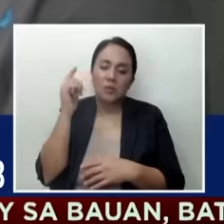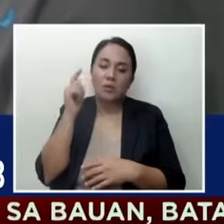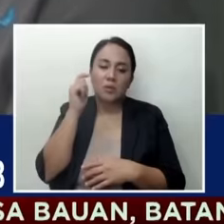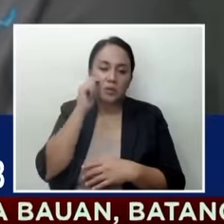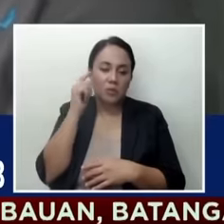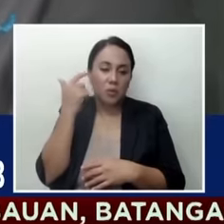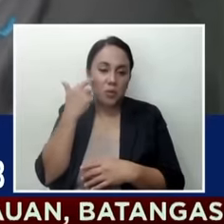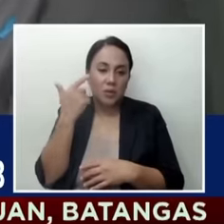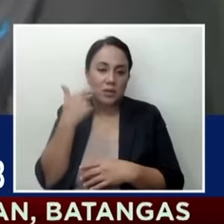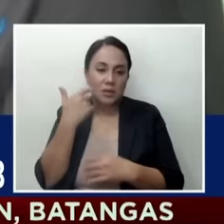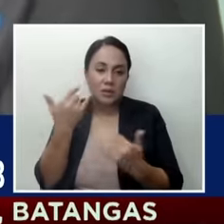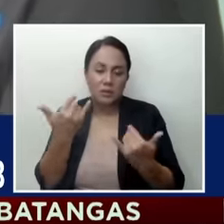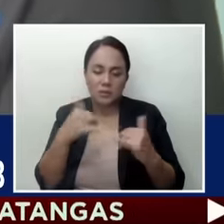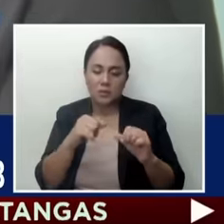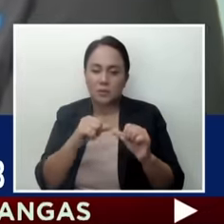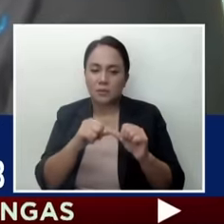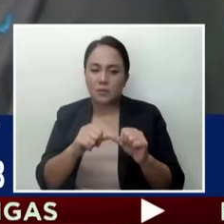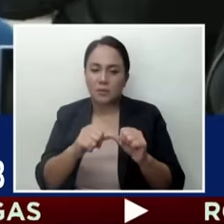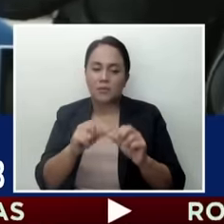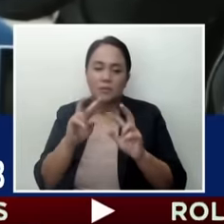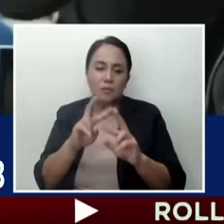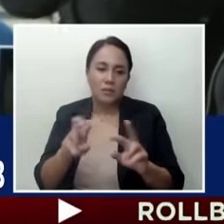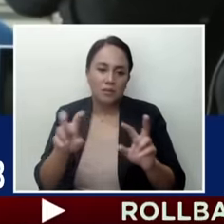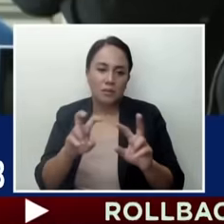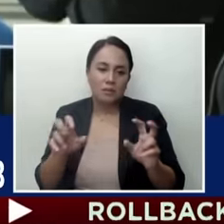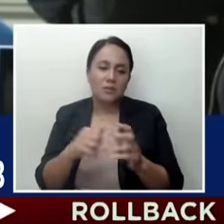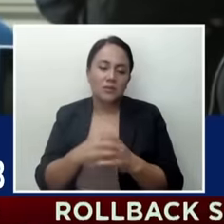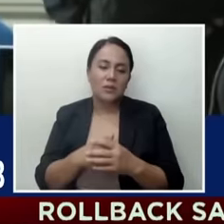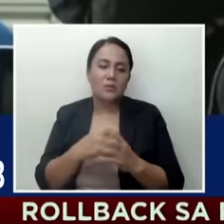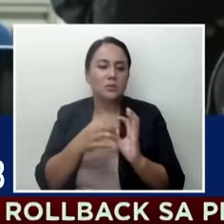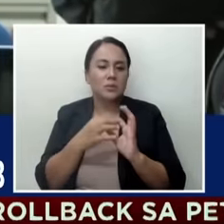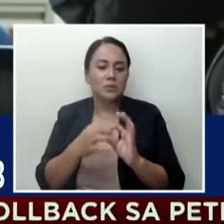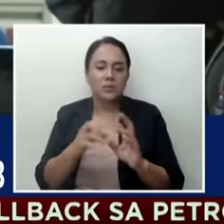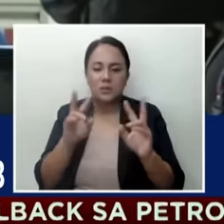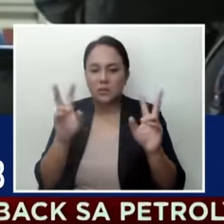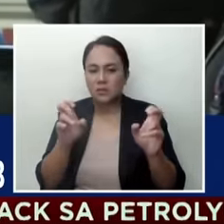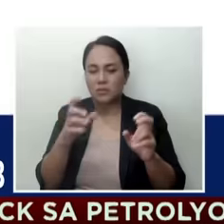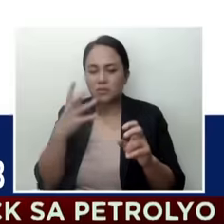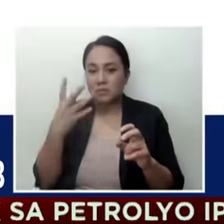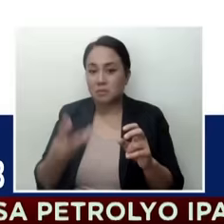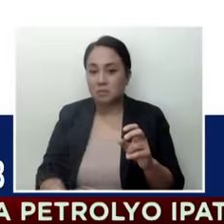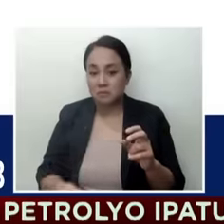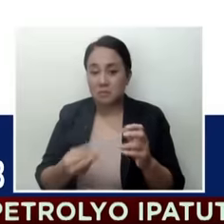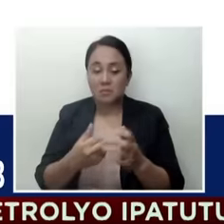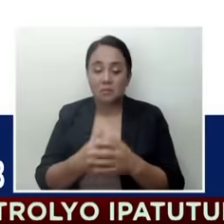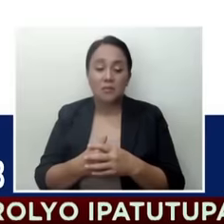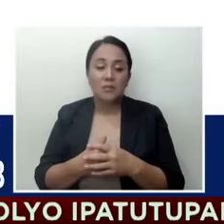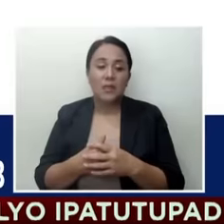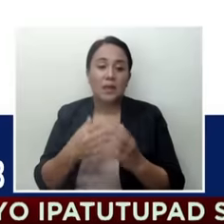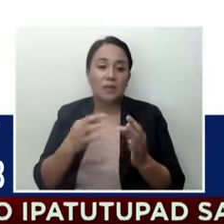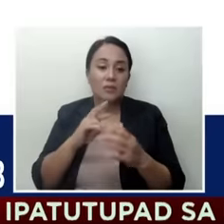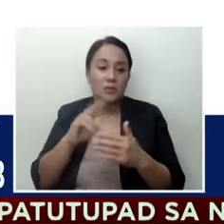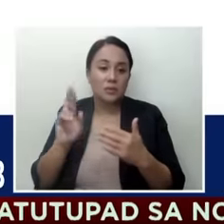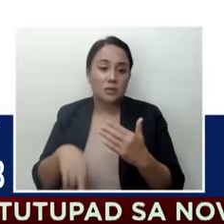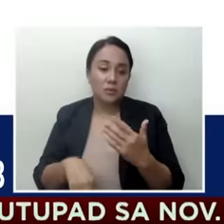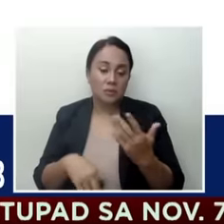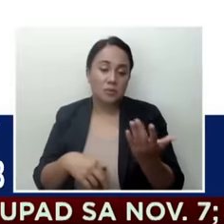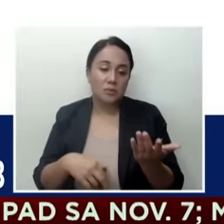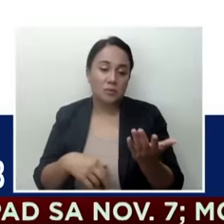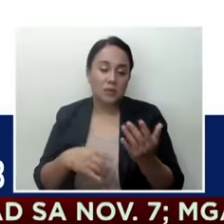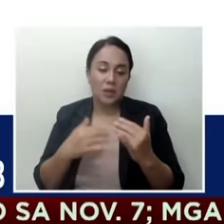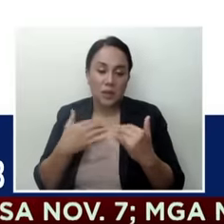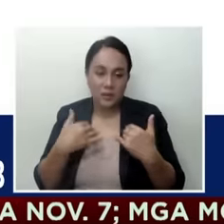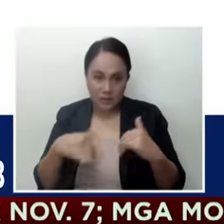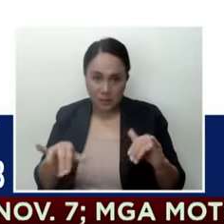pero tuloy pa rin ang imbestigasyon kaugnay sa isyu ng katiwalian. Kung ang resulta ng imbestigasyon ay meron